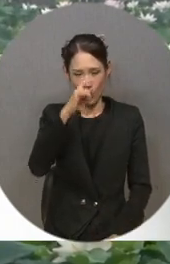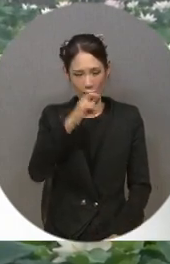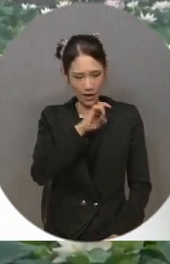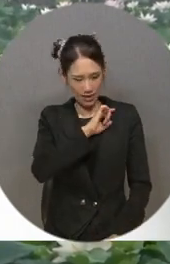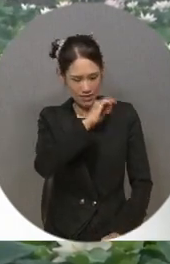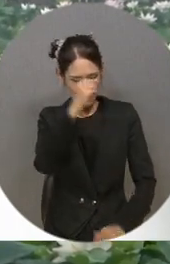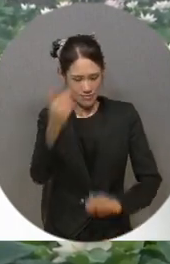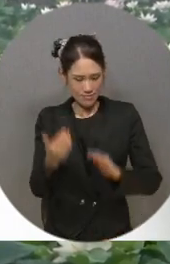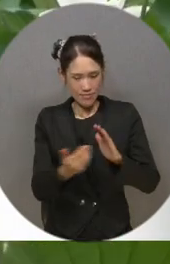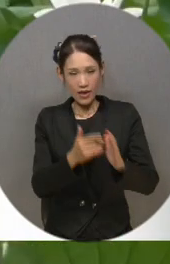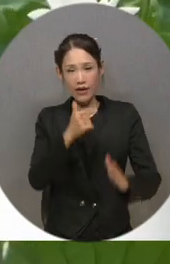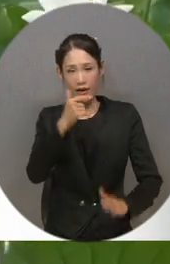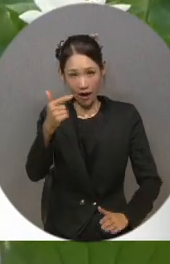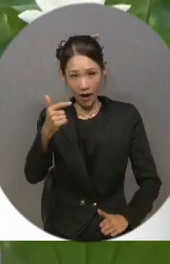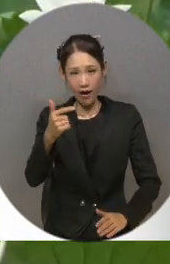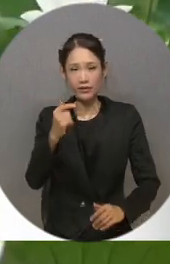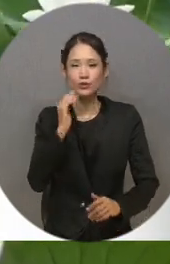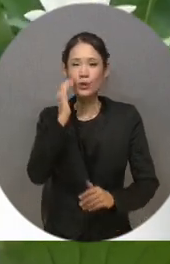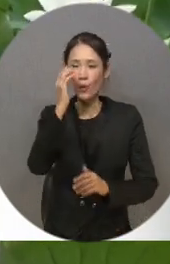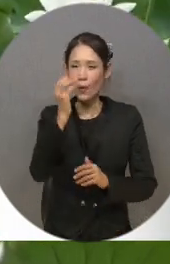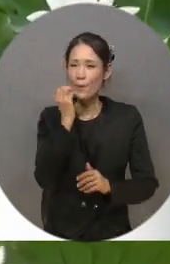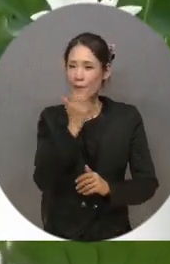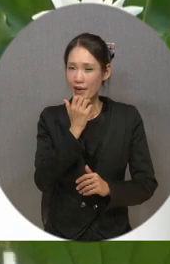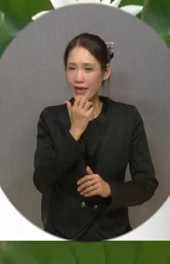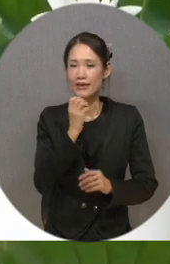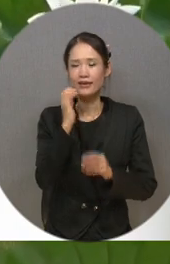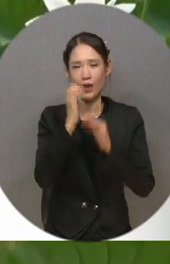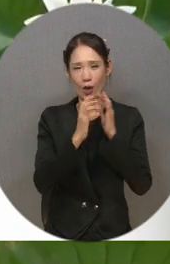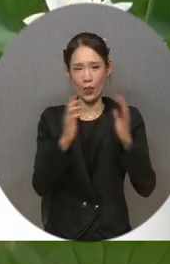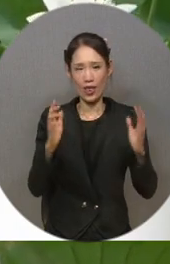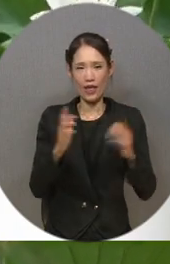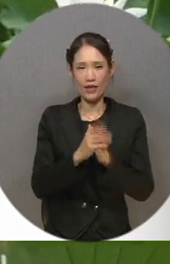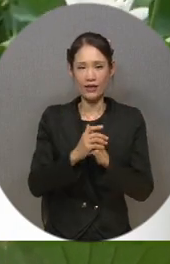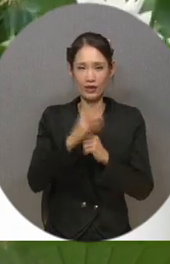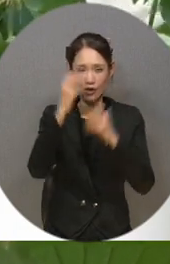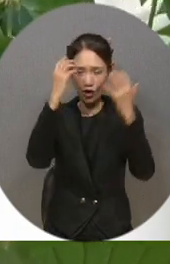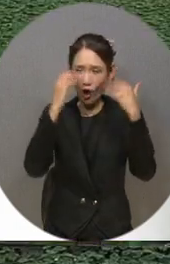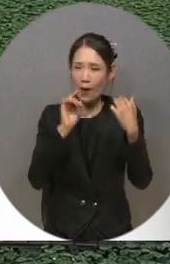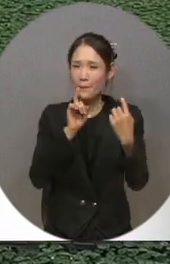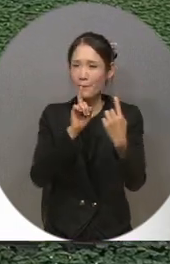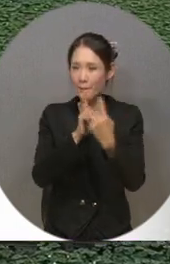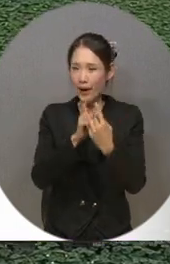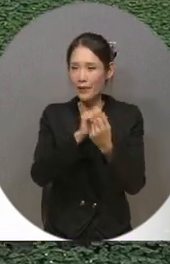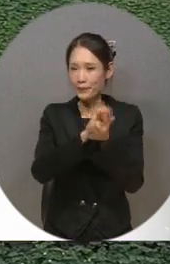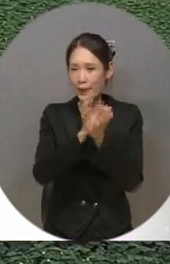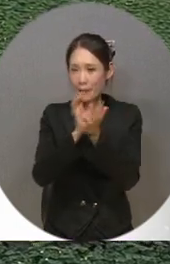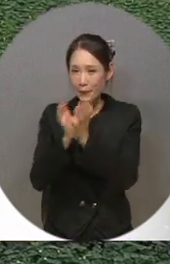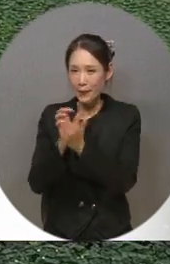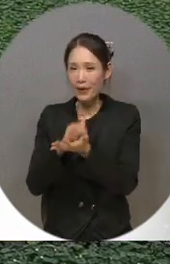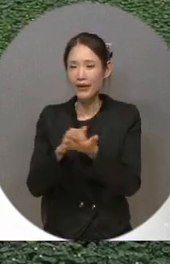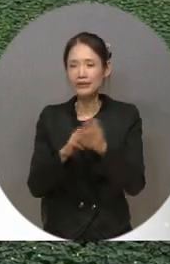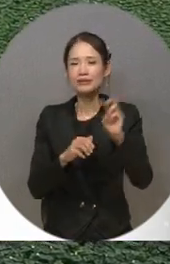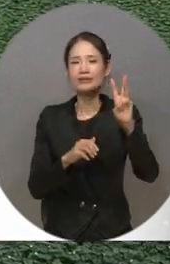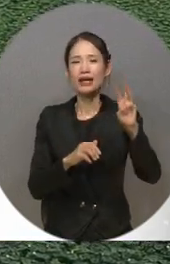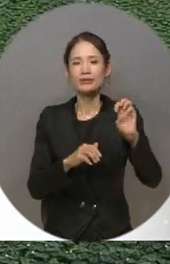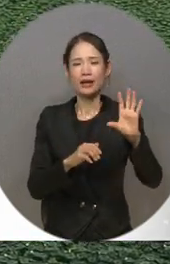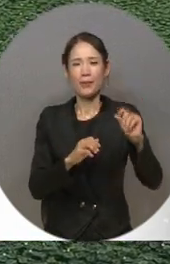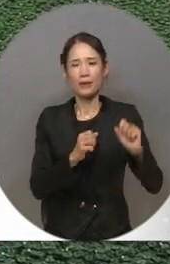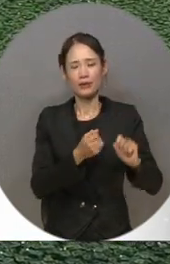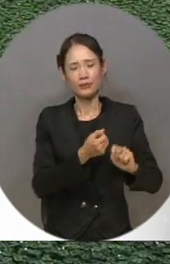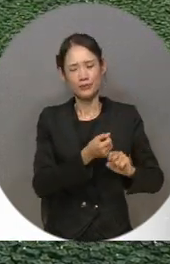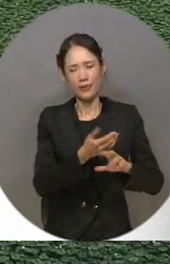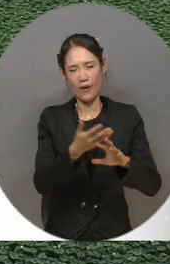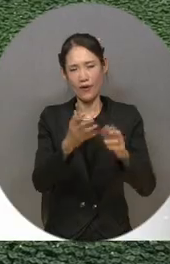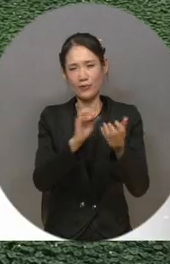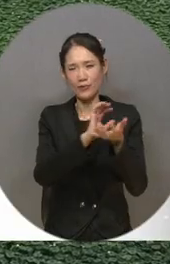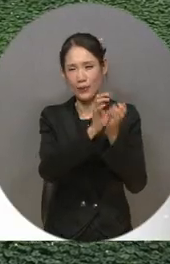규모의 100년 자생지로 초록빛 연잎 사이 여름을 맞아 하얗게 피어난 연꽃이 33만 제곱미터의 군락재 가득